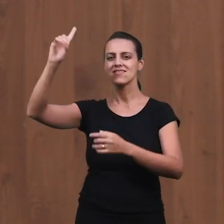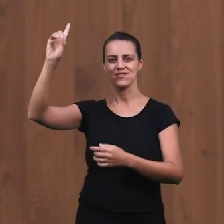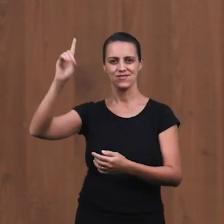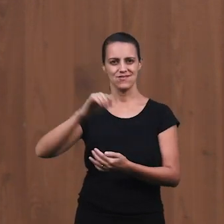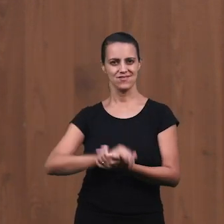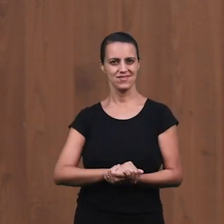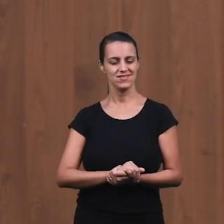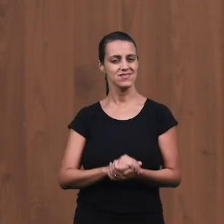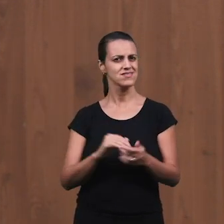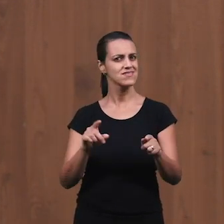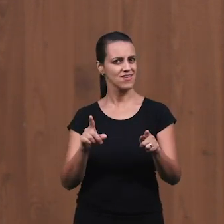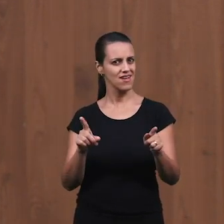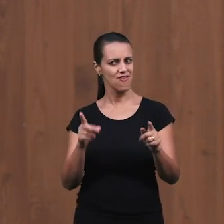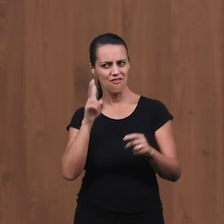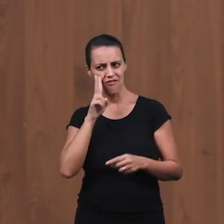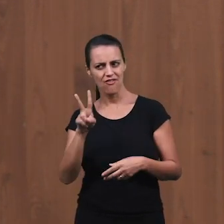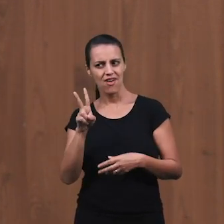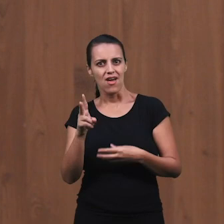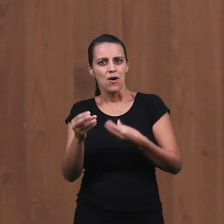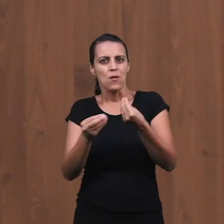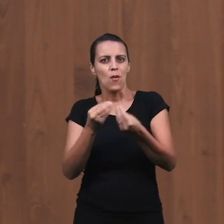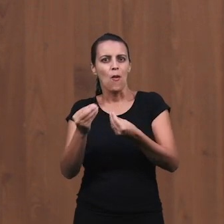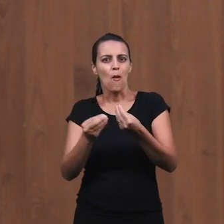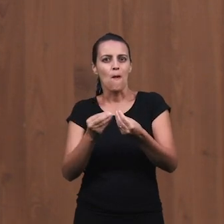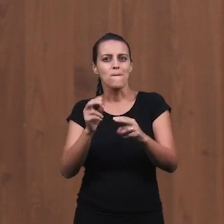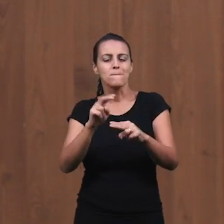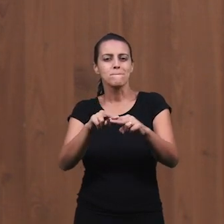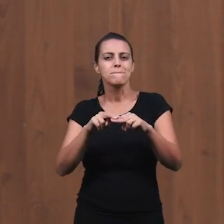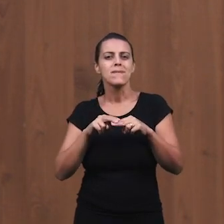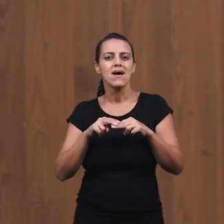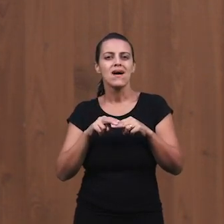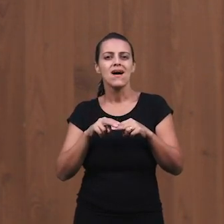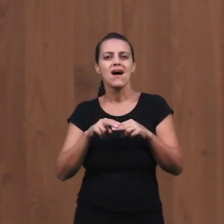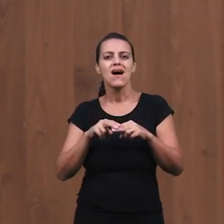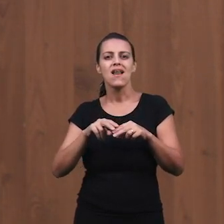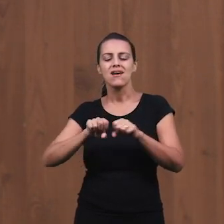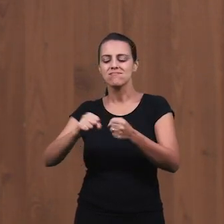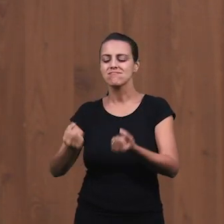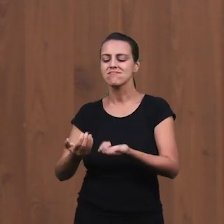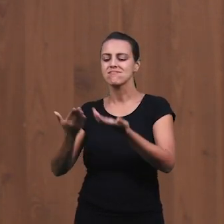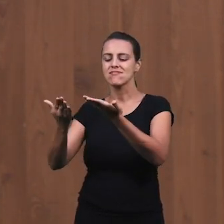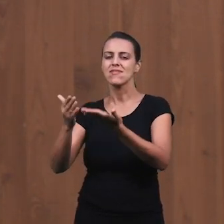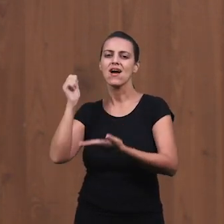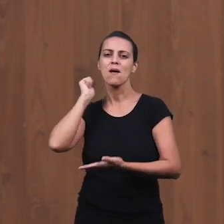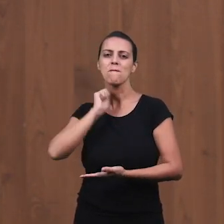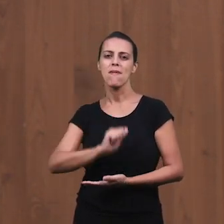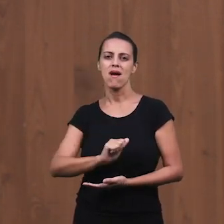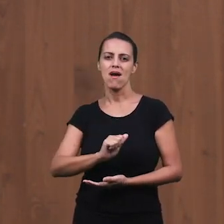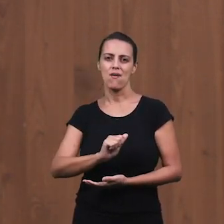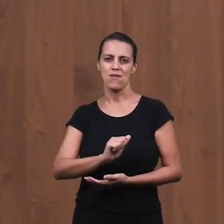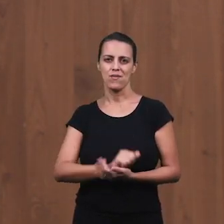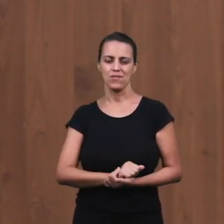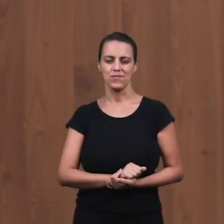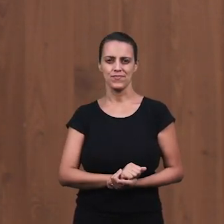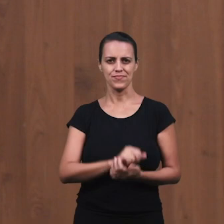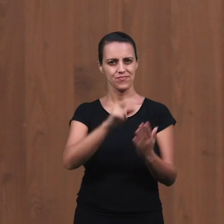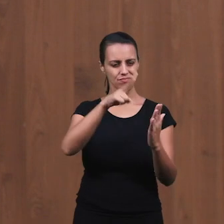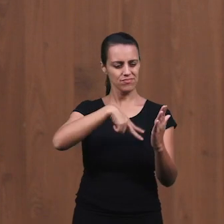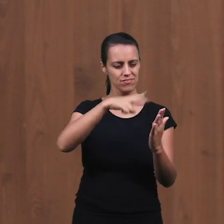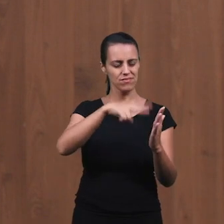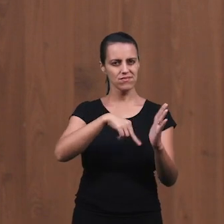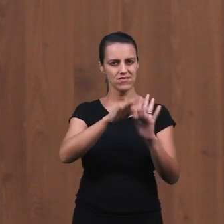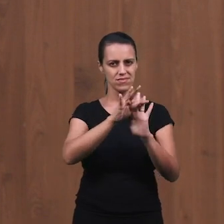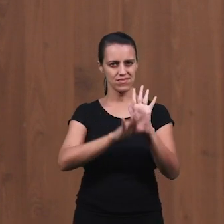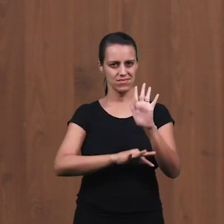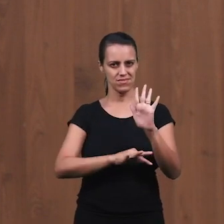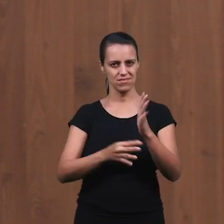avoir la volonté de Dieu pour nos vies. Et nous allons voir cela à travers l'offrande d'Abel. Pour cela, nous allons lire le texte de la parole de